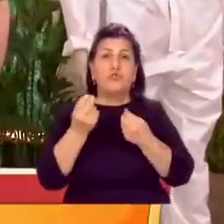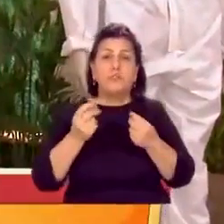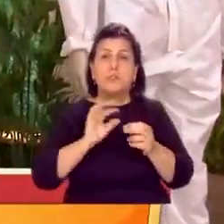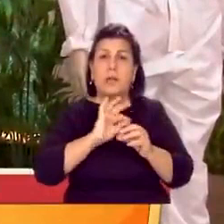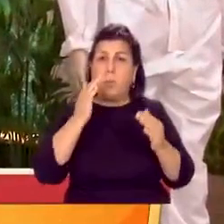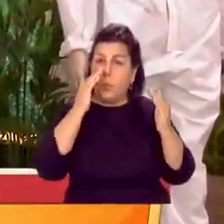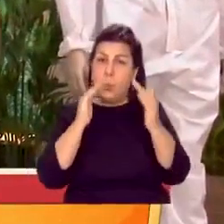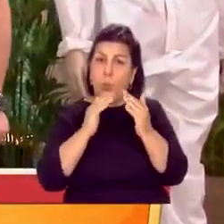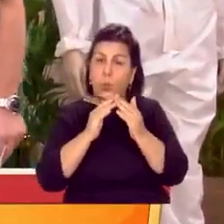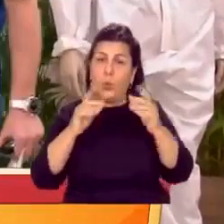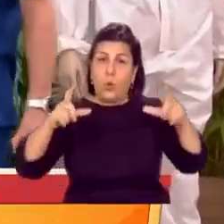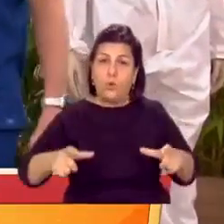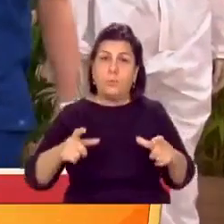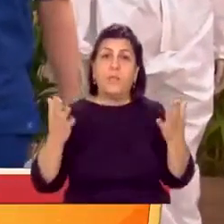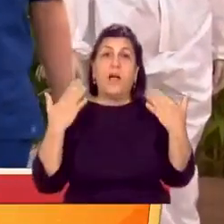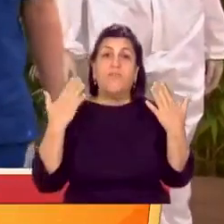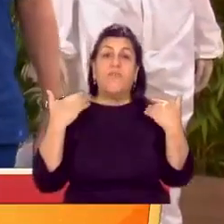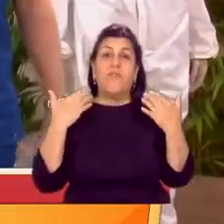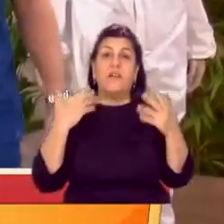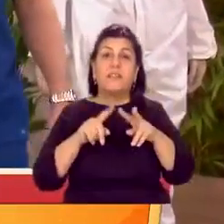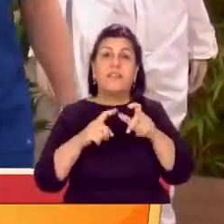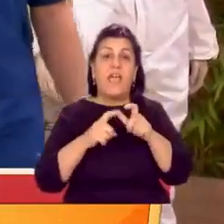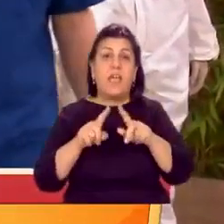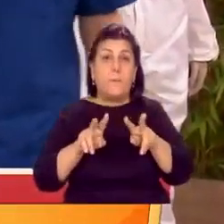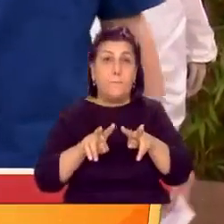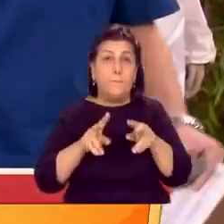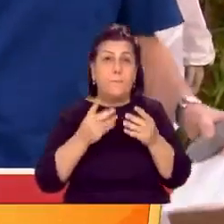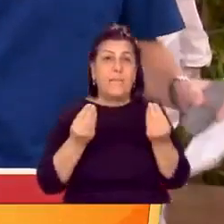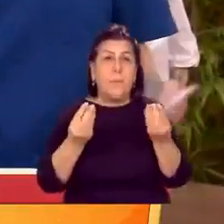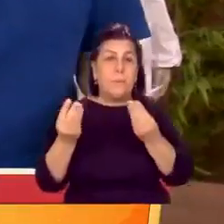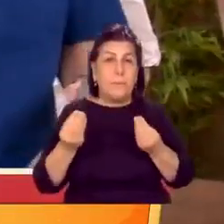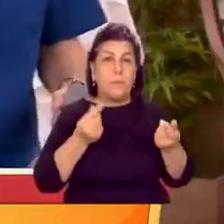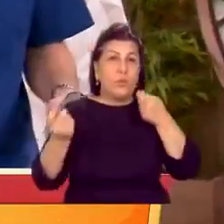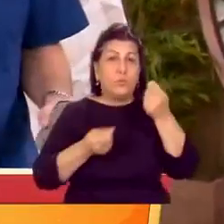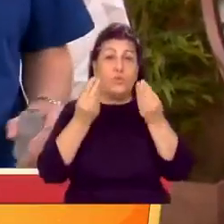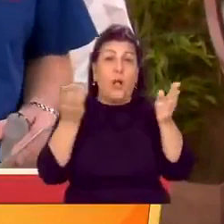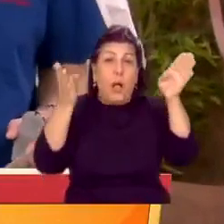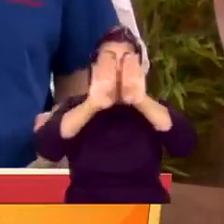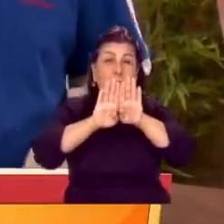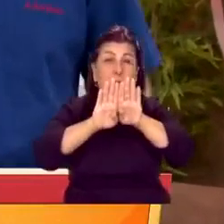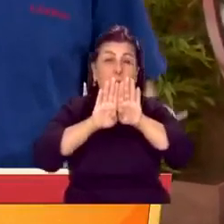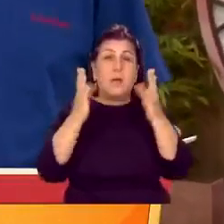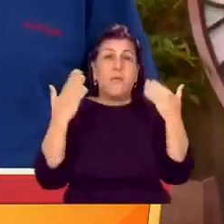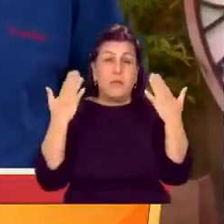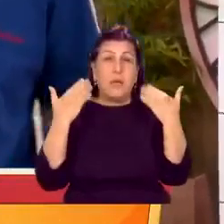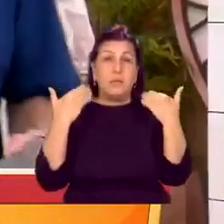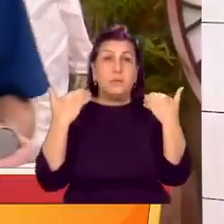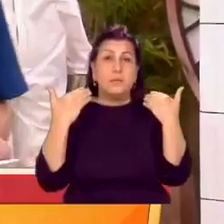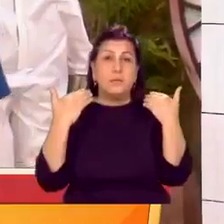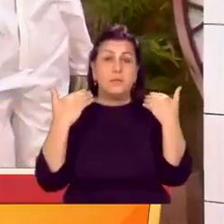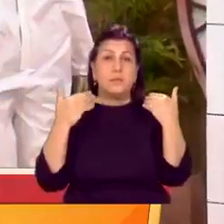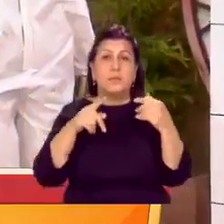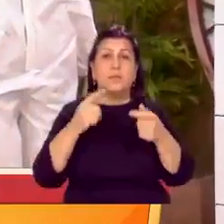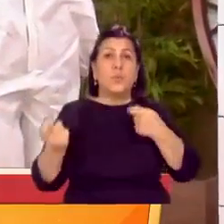ortam oluşturmakta O yüzden hava nemlendirici abone olabilirsiniz ama unutmayın çok kapalı alanlarda aşırı kullanan hava